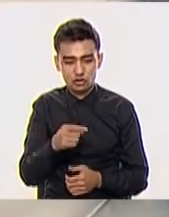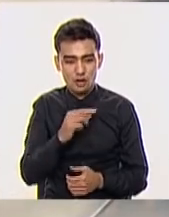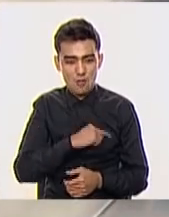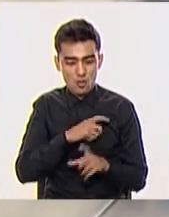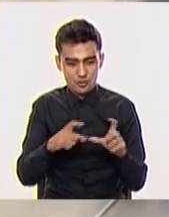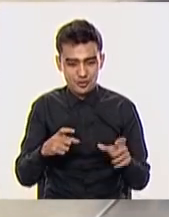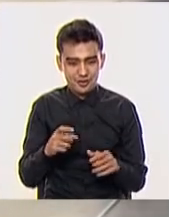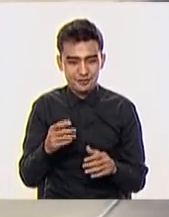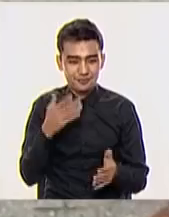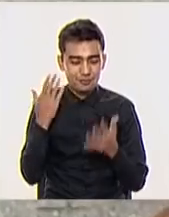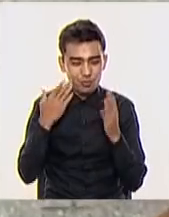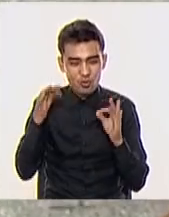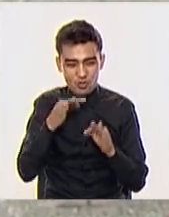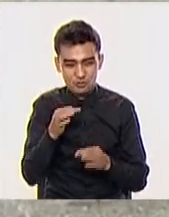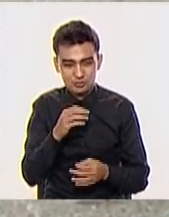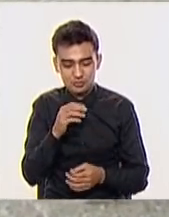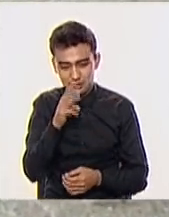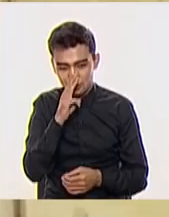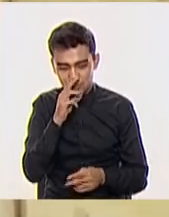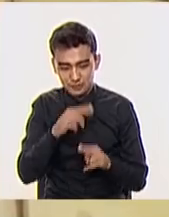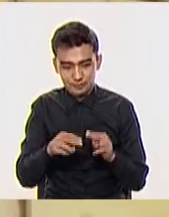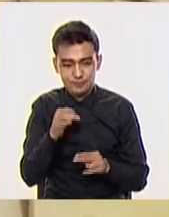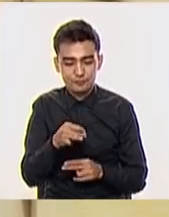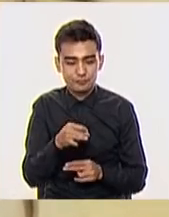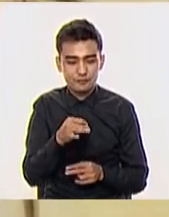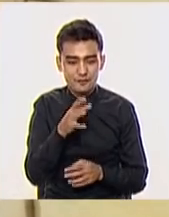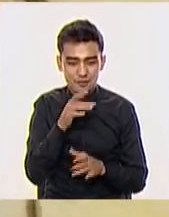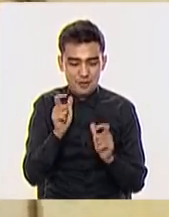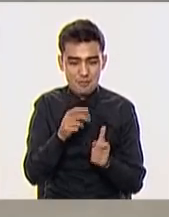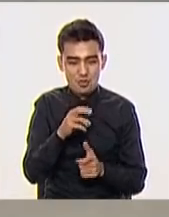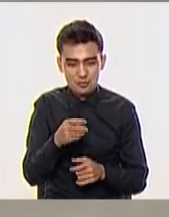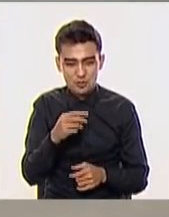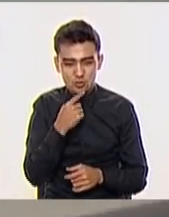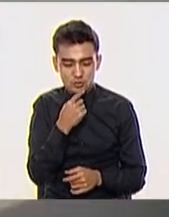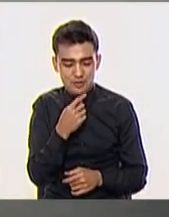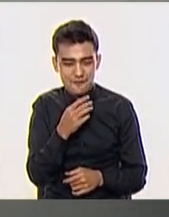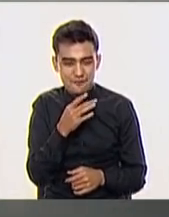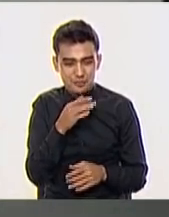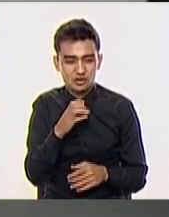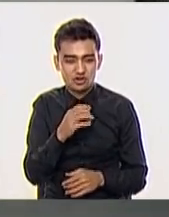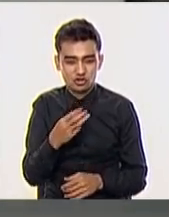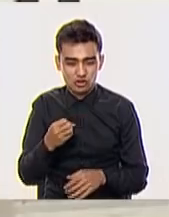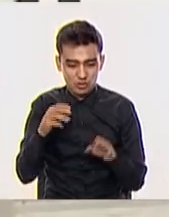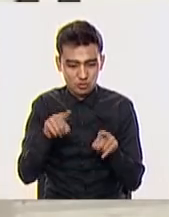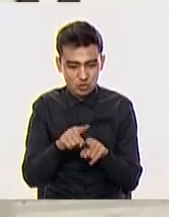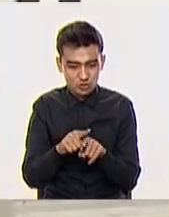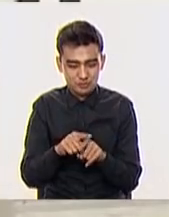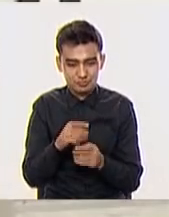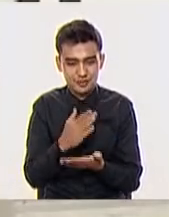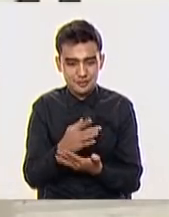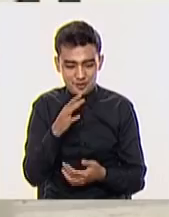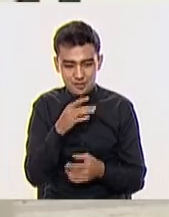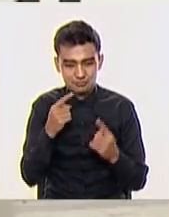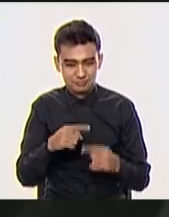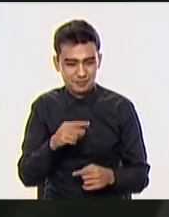работников сферы развлечений потеряли доход. Пандемия потрепала рынок труда и в США. Это особенно ощутили